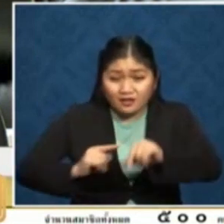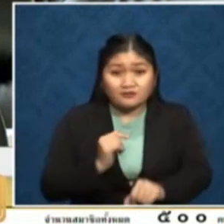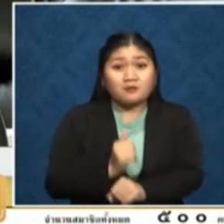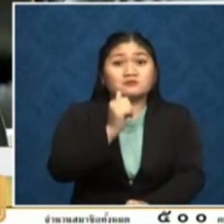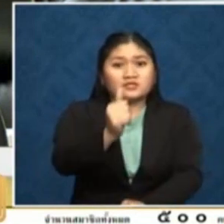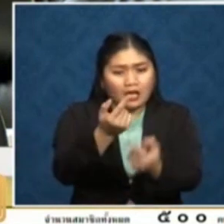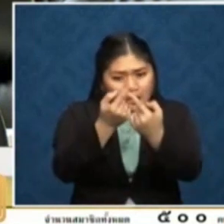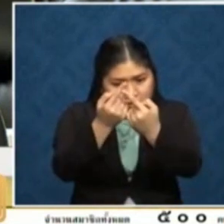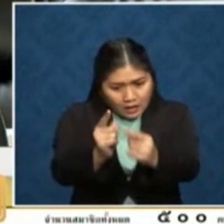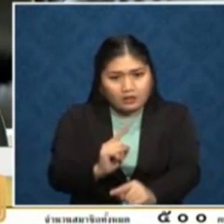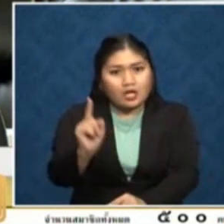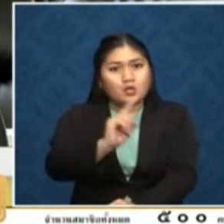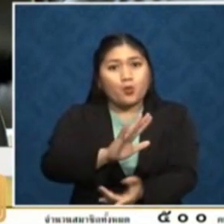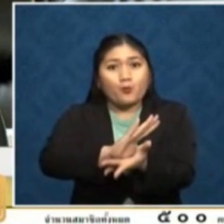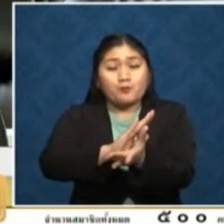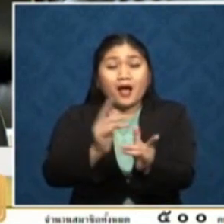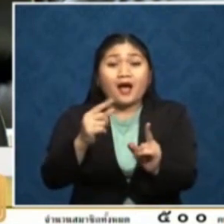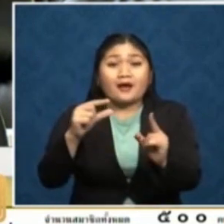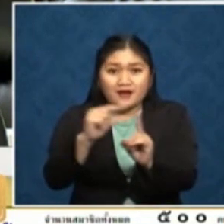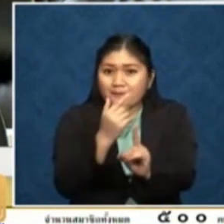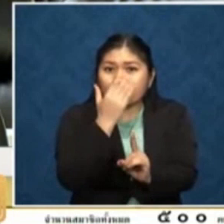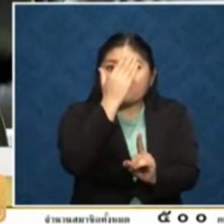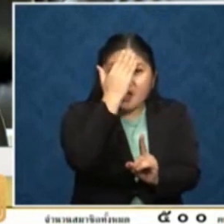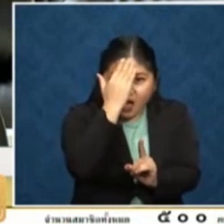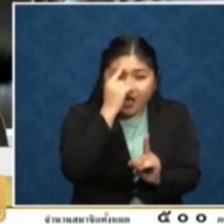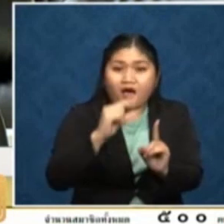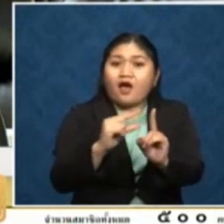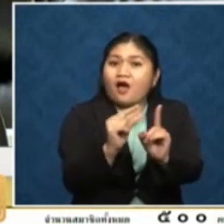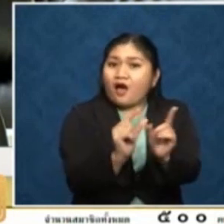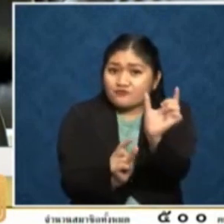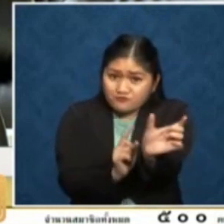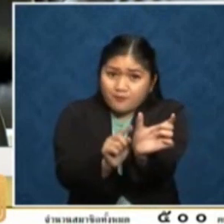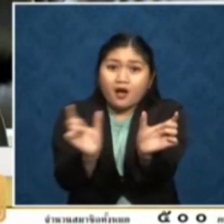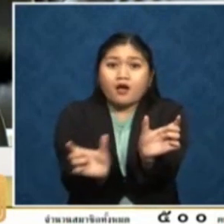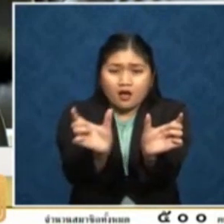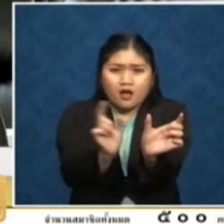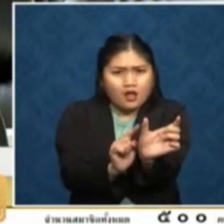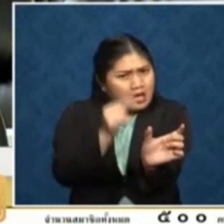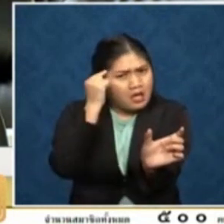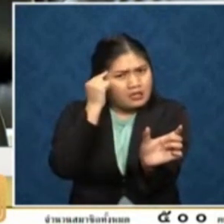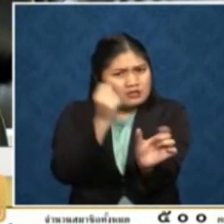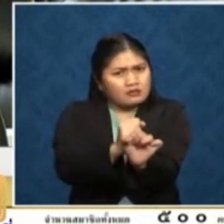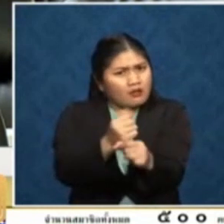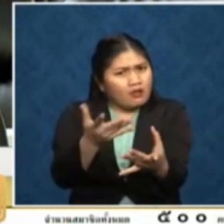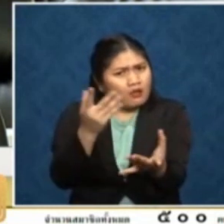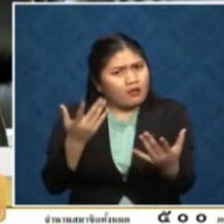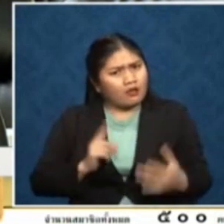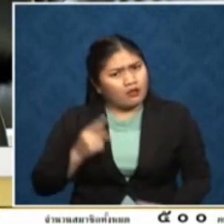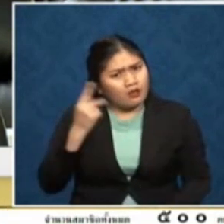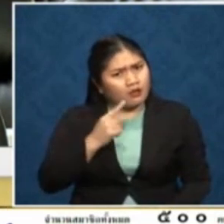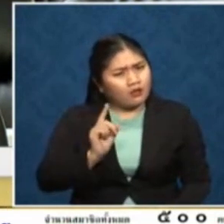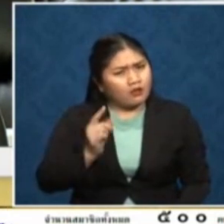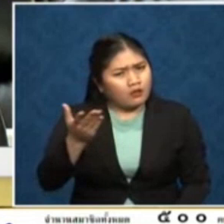เทียมสามารถเปลี่ยนให้เกิดความเป็นธรรมสามารถสร้างให้เกิดความเท่าเทียมได้เพียงแต่เปลี่ยนคำและหน้านาม